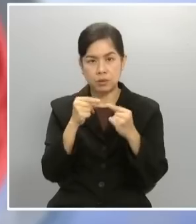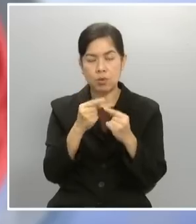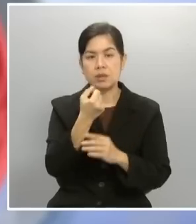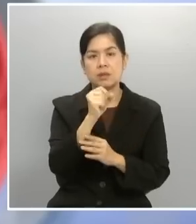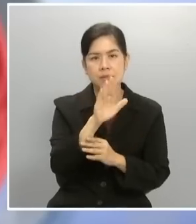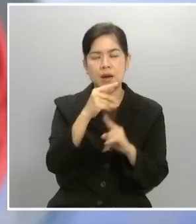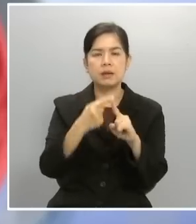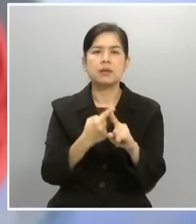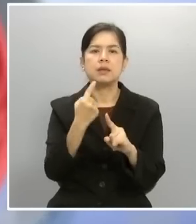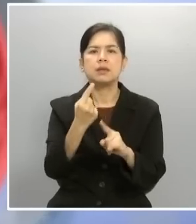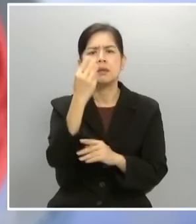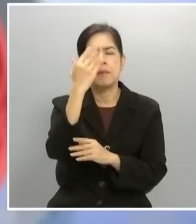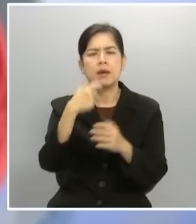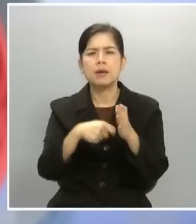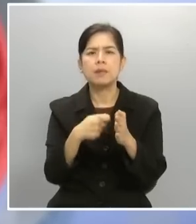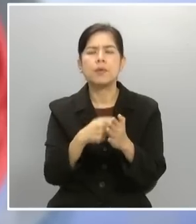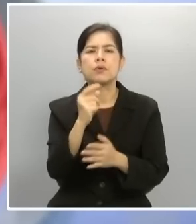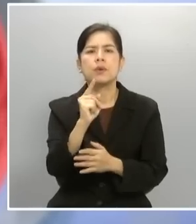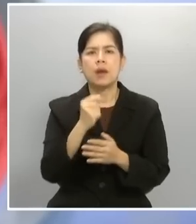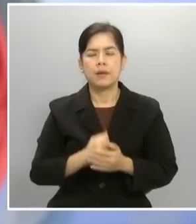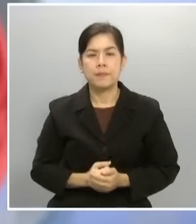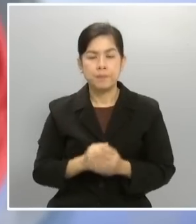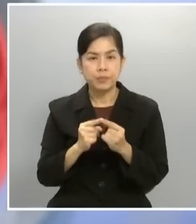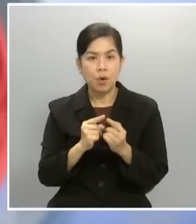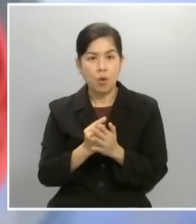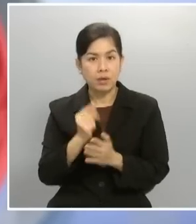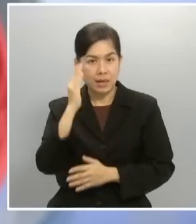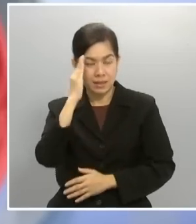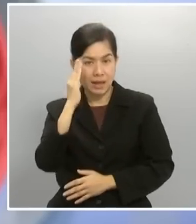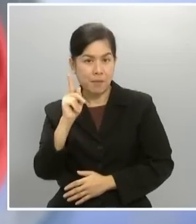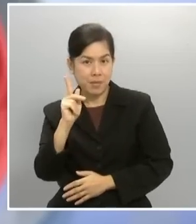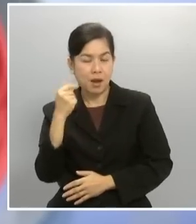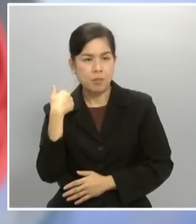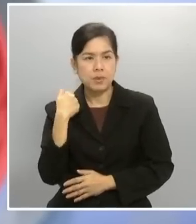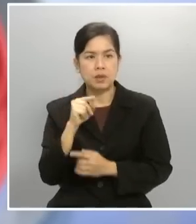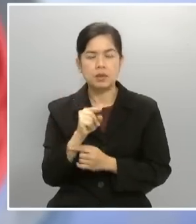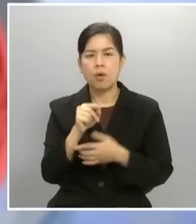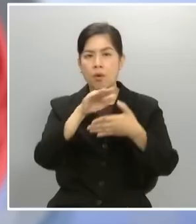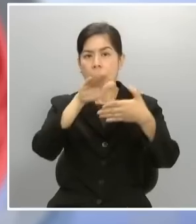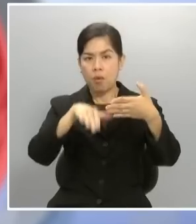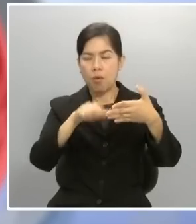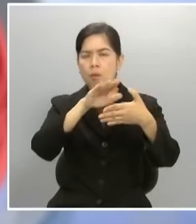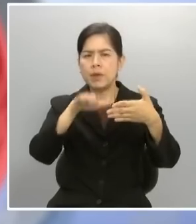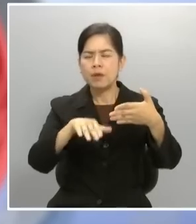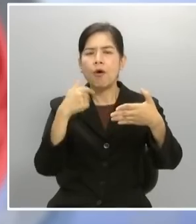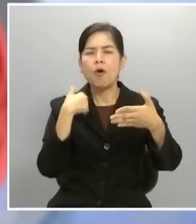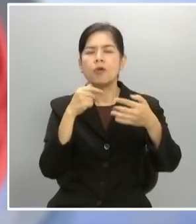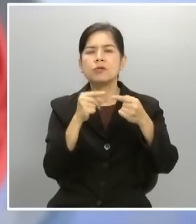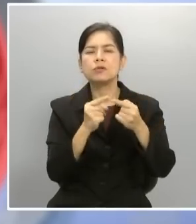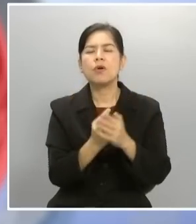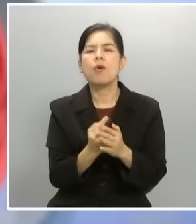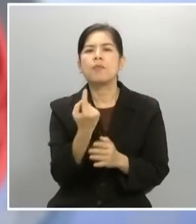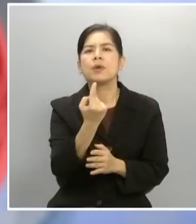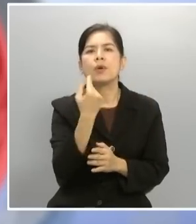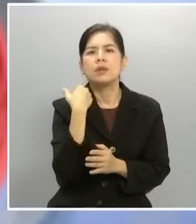ถึงเลือกที่จะเปิดเพราะวันนั้นเธอได้รู้ข่าวว่าหนึ่งในคนที่เคยเห็นเหตุการและไม่เคย